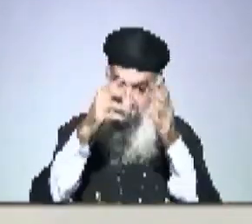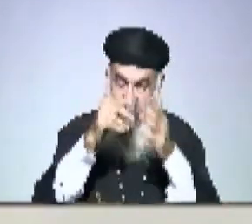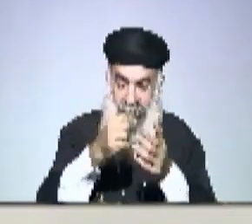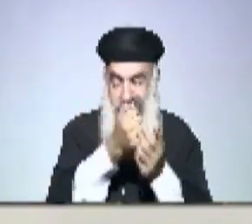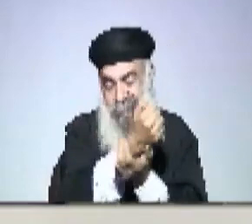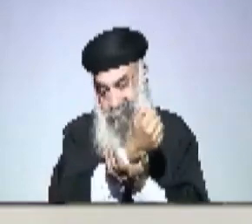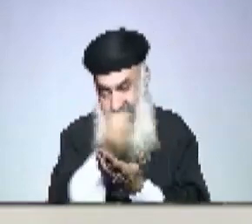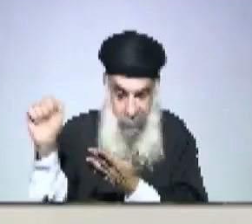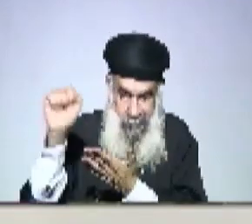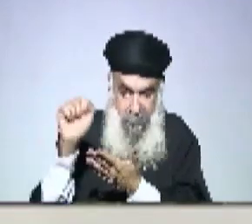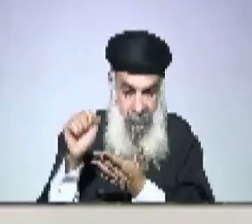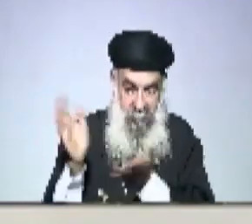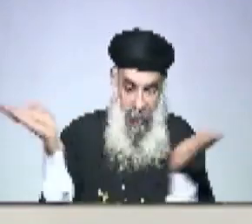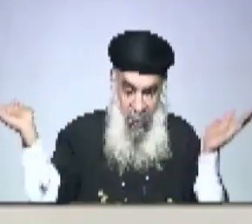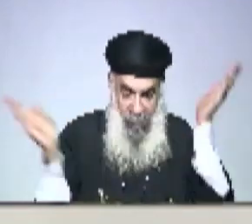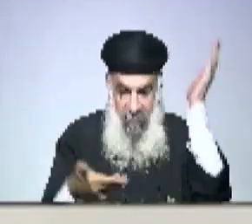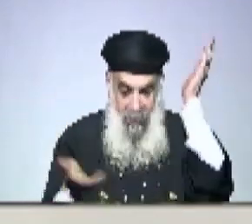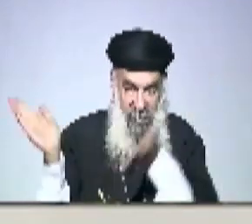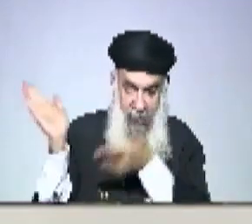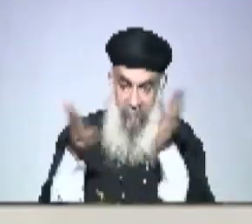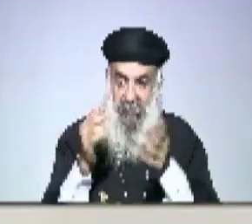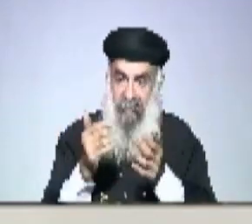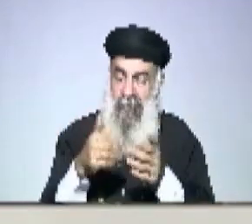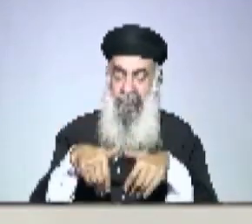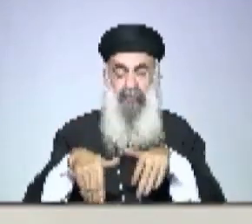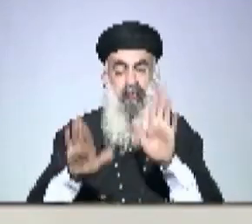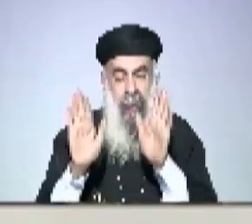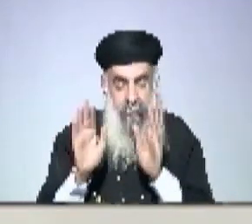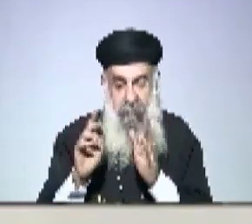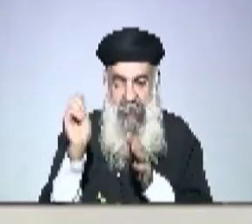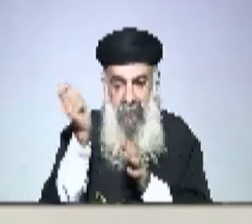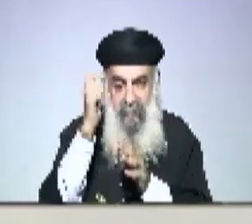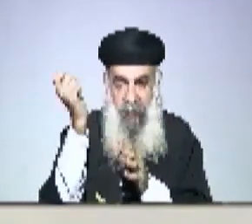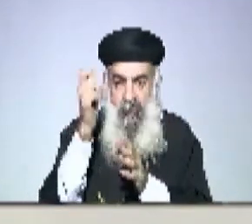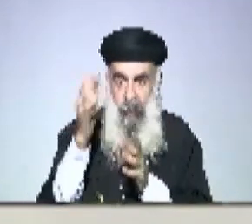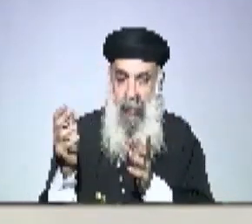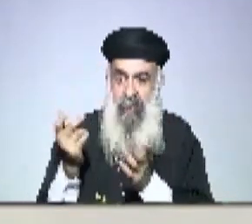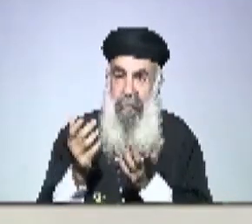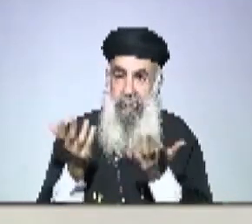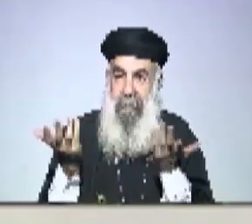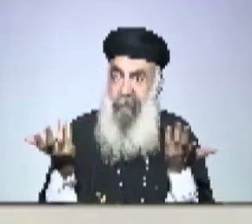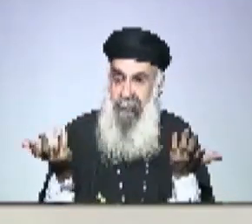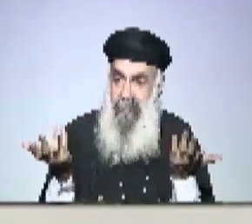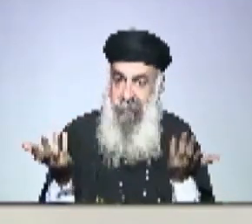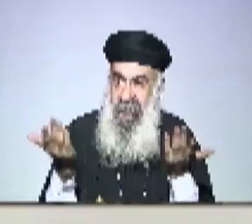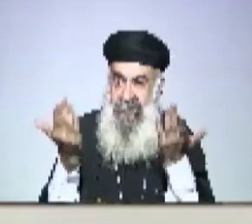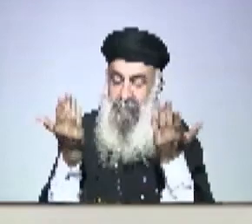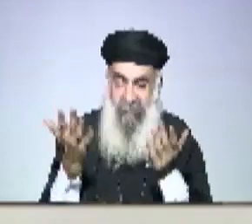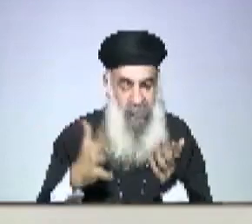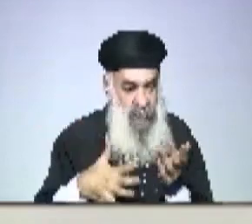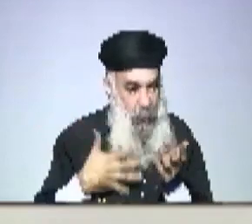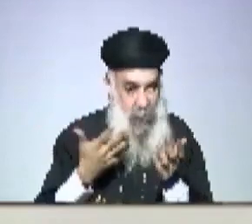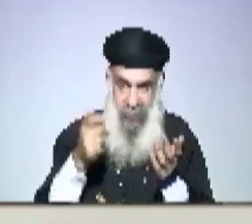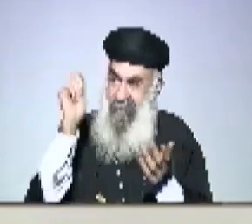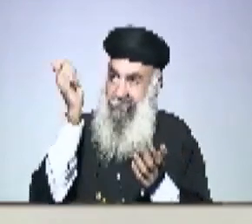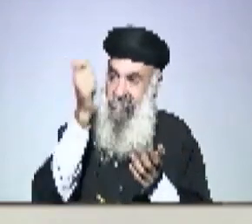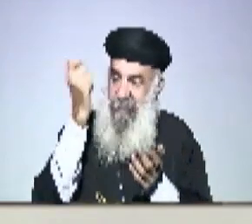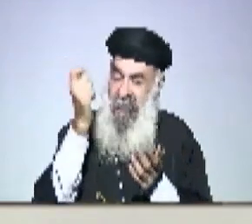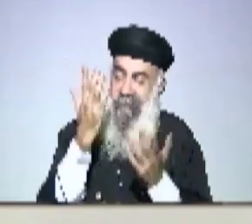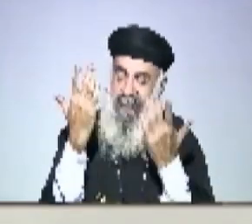بكلمه ييقول ان مالهوش لازمه نصلي مزامير ما الضرر من صلاه المزامير